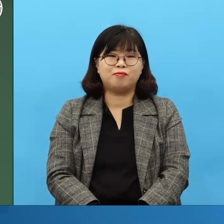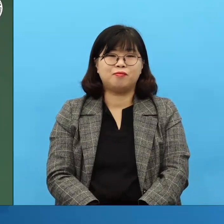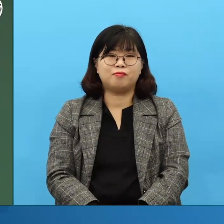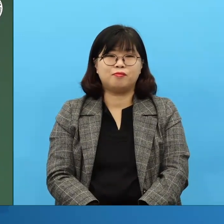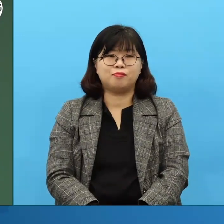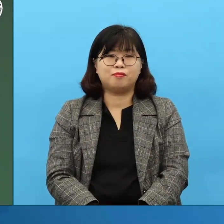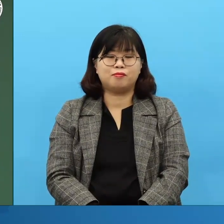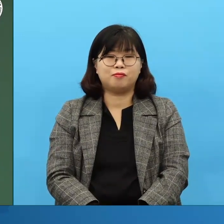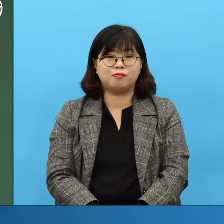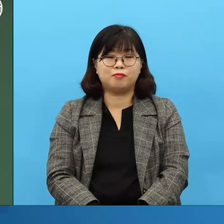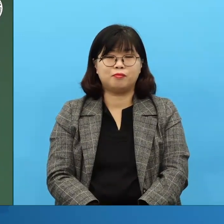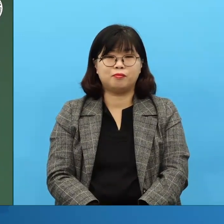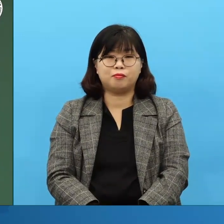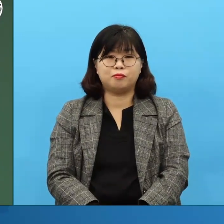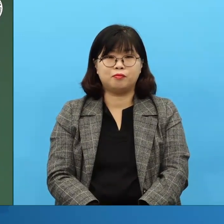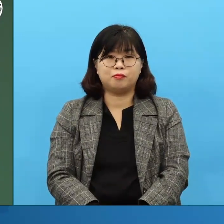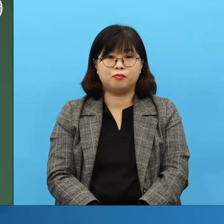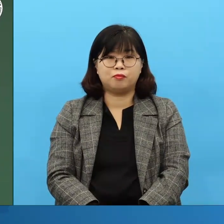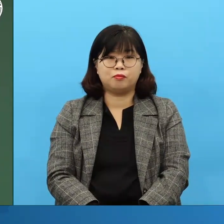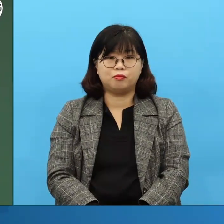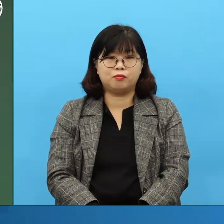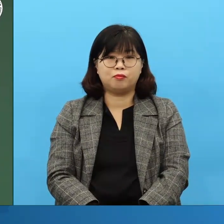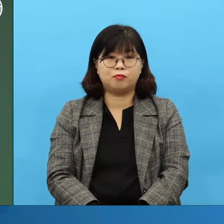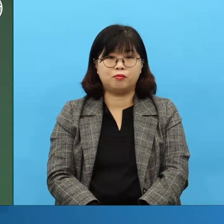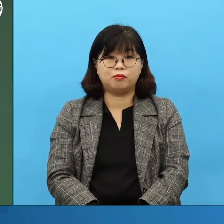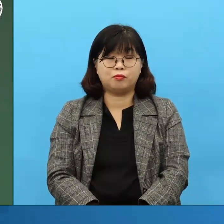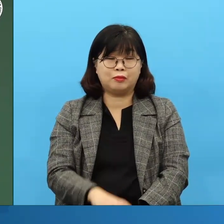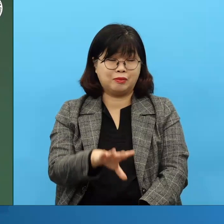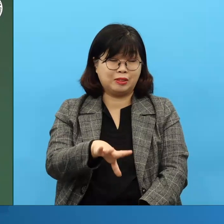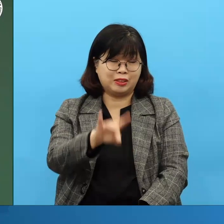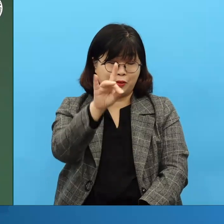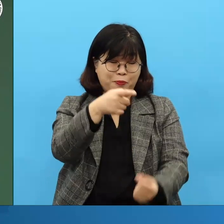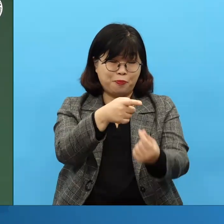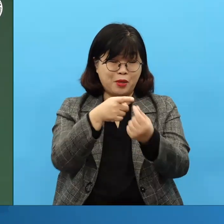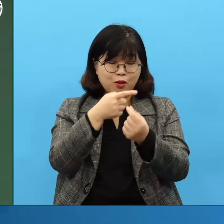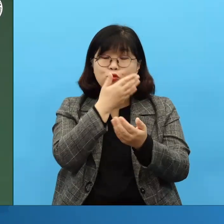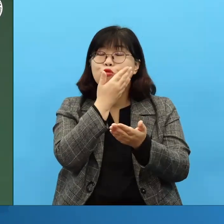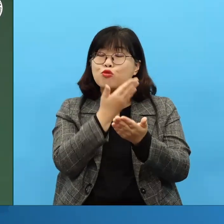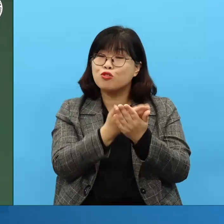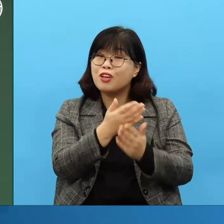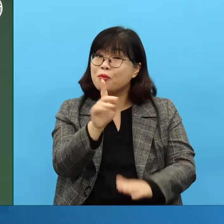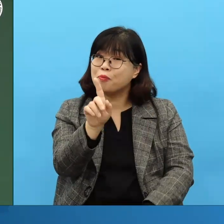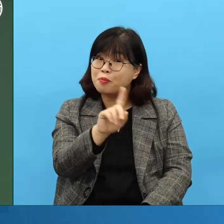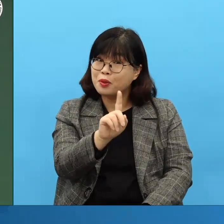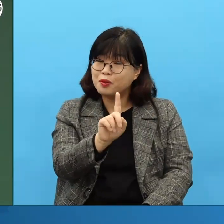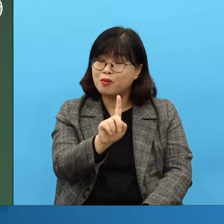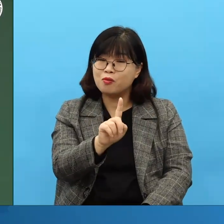첫 주지면 우리 성삼위 하나님이 우리 눈에 보이지 않게